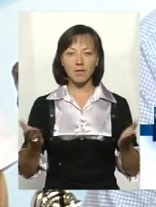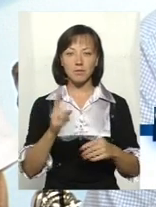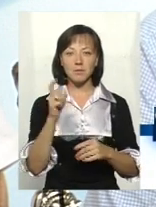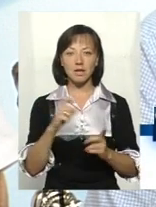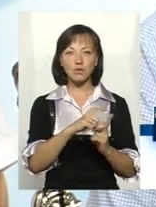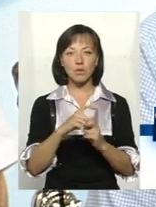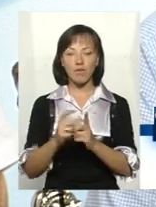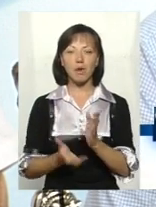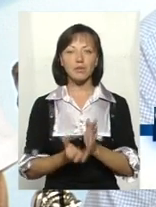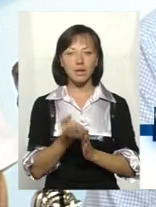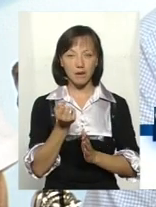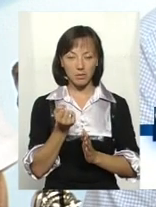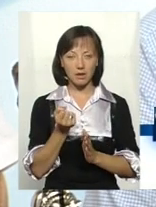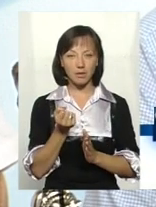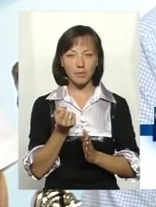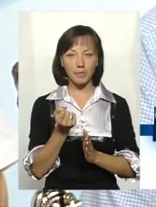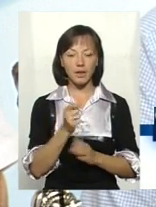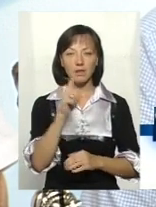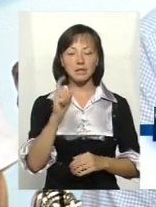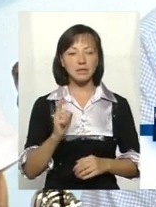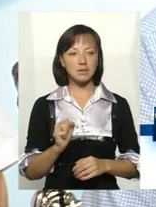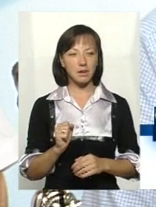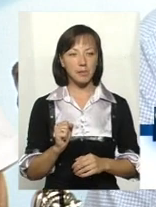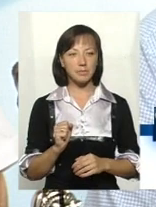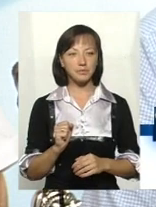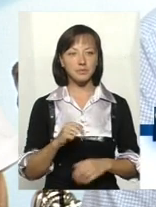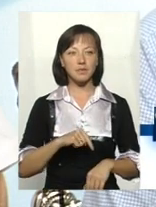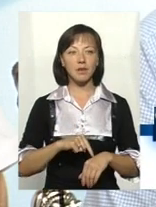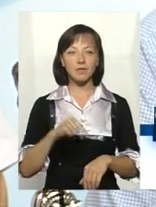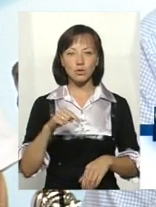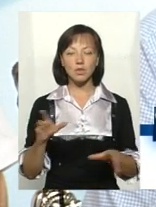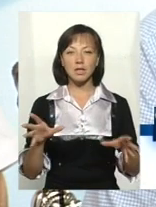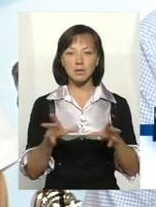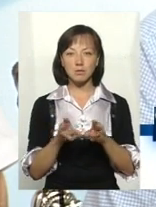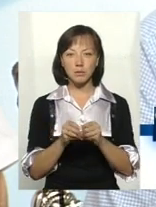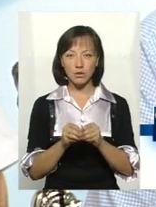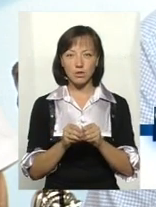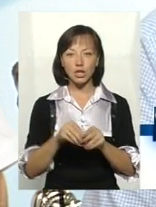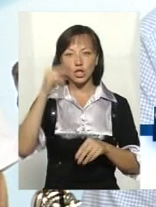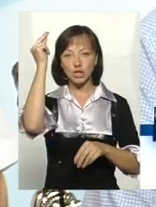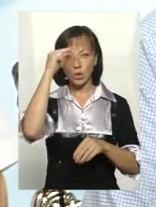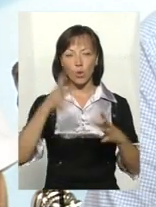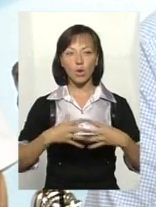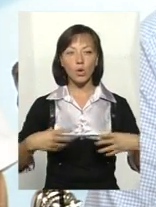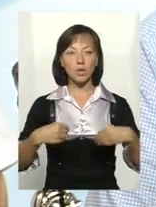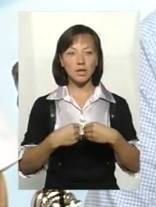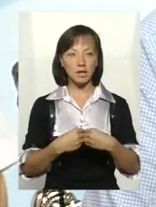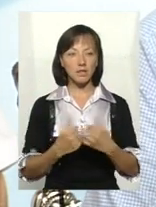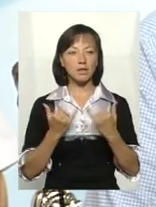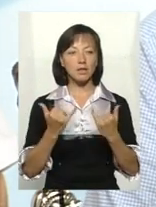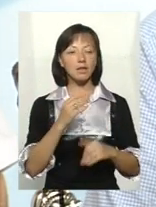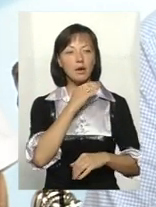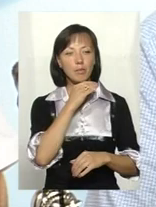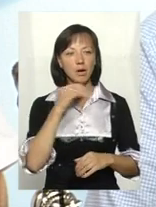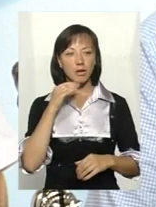слова підтримки, за відчуття спільної шкільної родини. Для багатьох